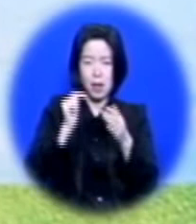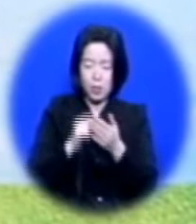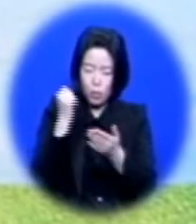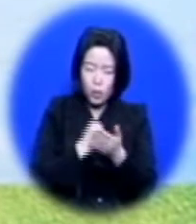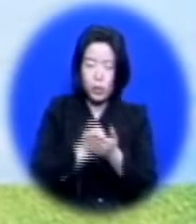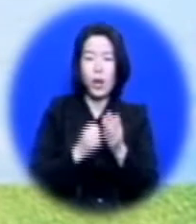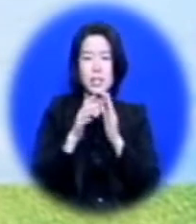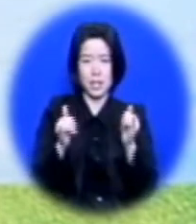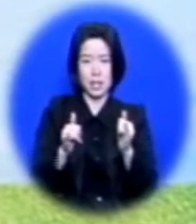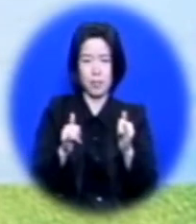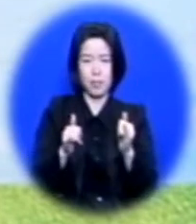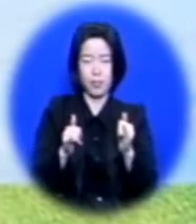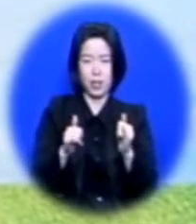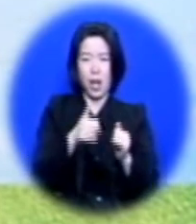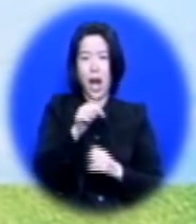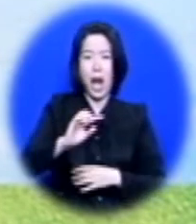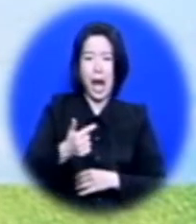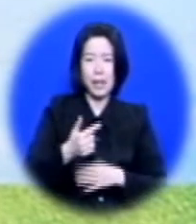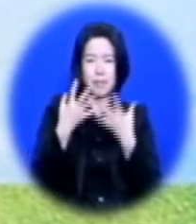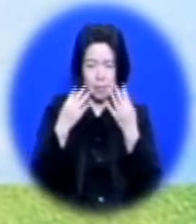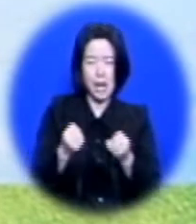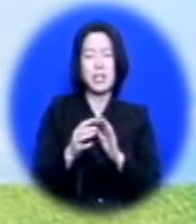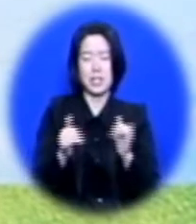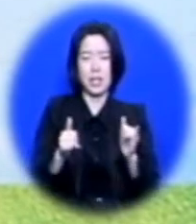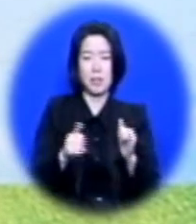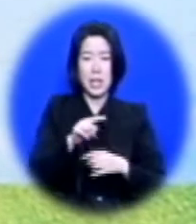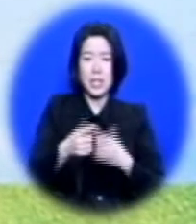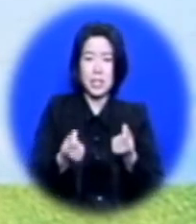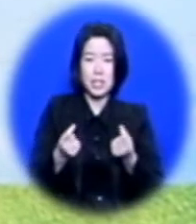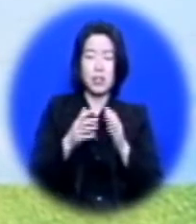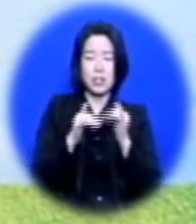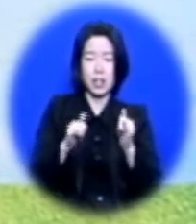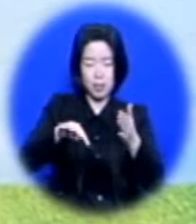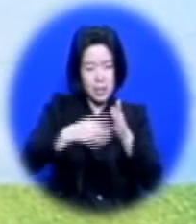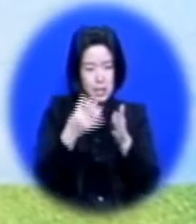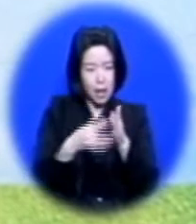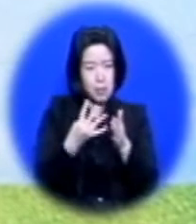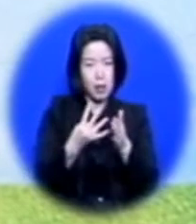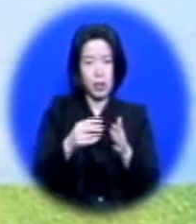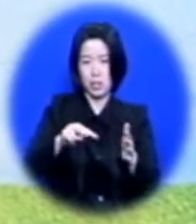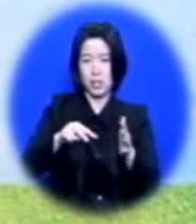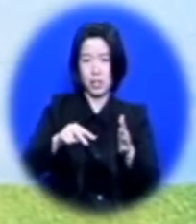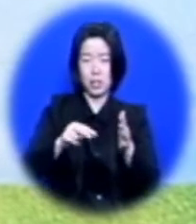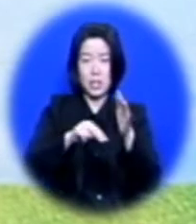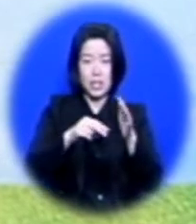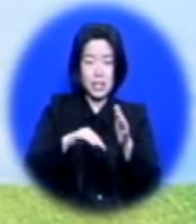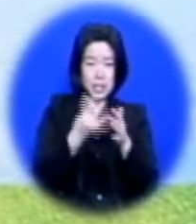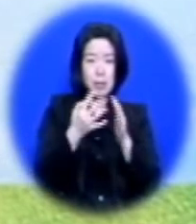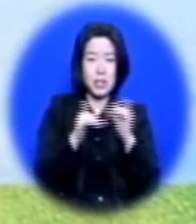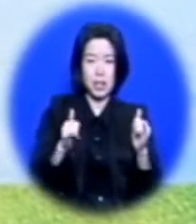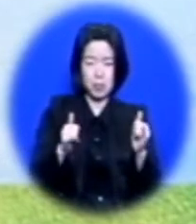했습니다 1 많은 사람들이 에요 이런 사람들이 한 400명이 200명 동도 살 수 있는 굴